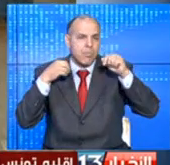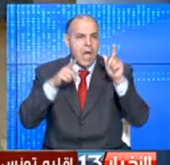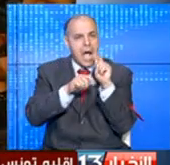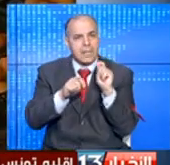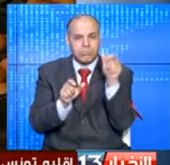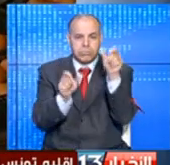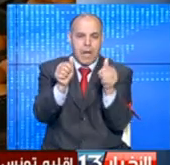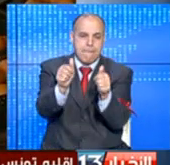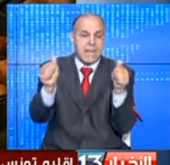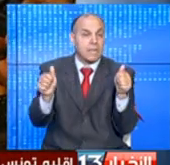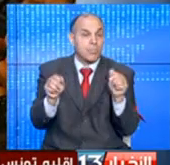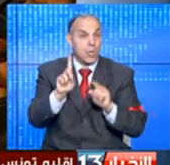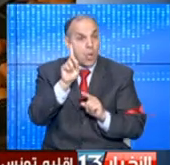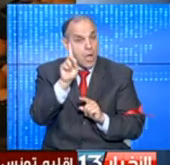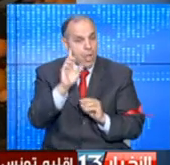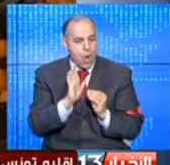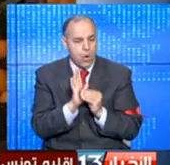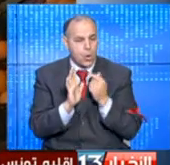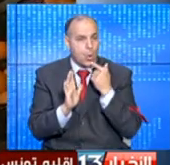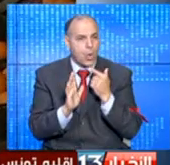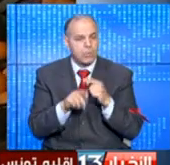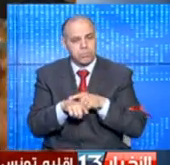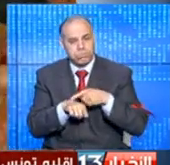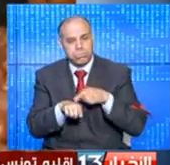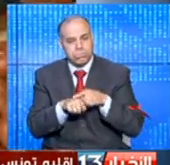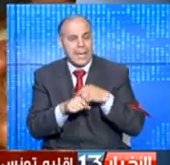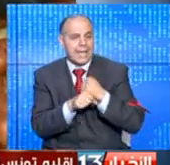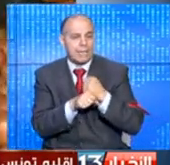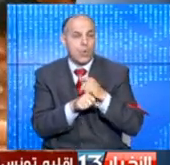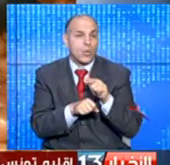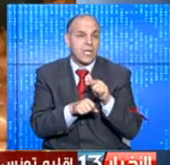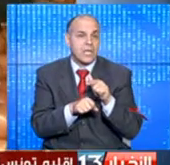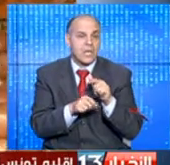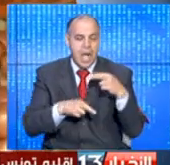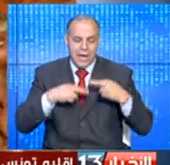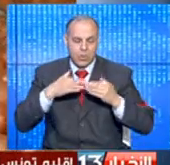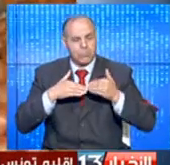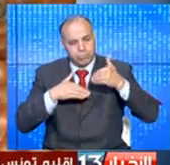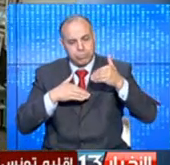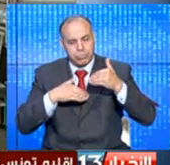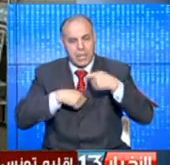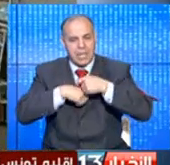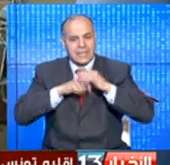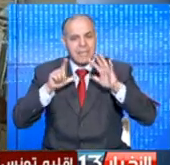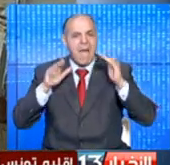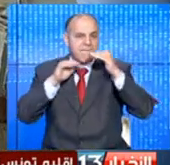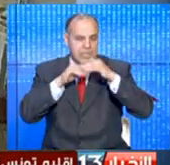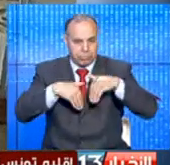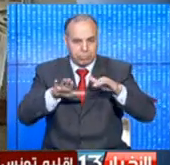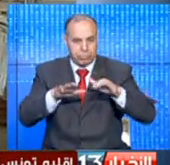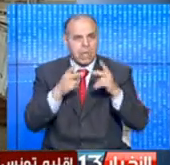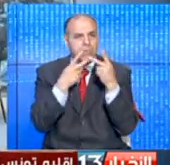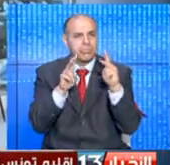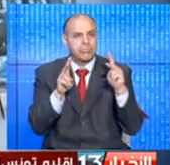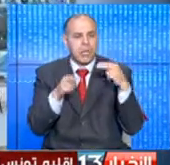التباعد الجسديه بالاضافه الى التمديد في ساعات العمل بالنسبه الى المطاعم الى الساعه السابعه مساءا مع السماح